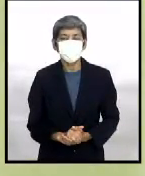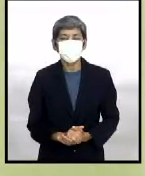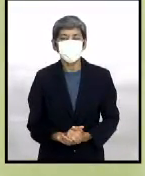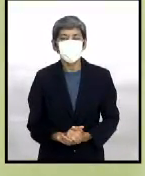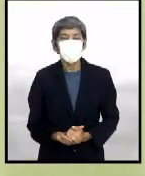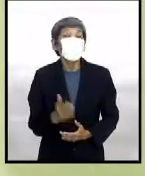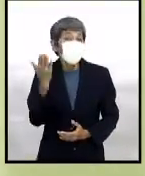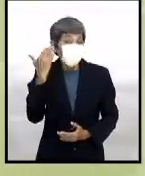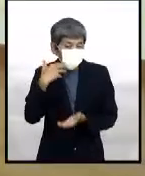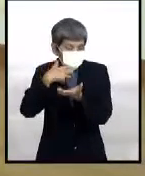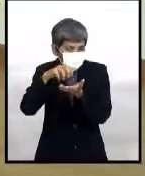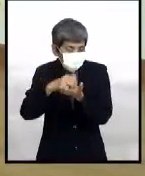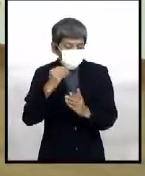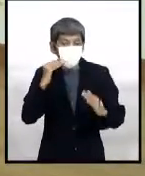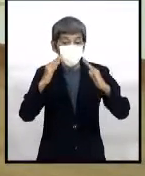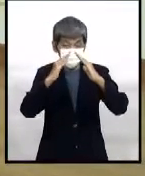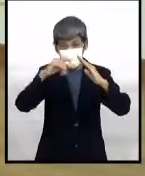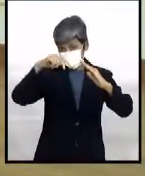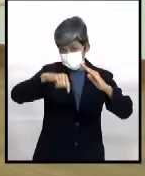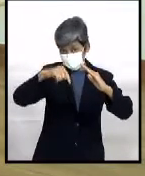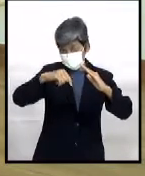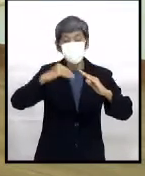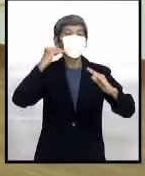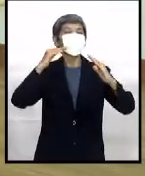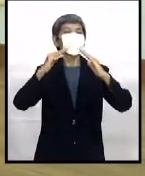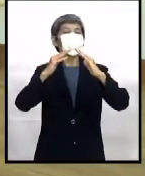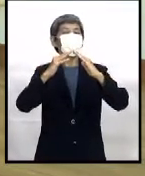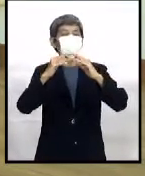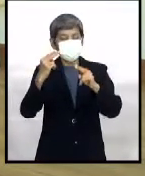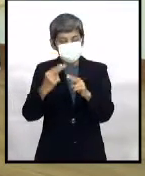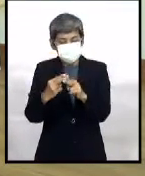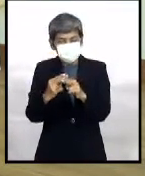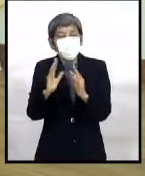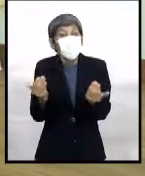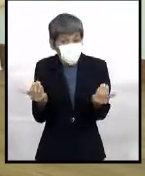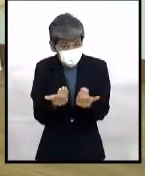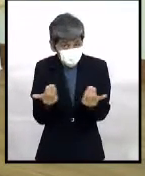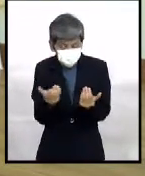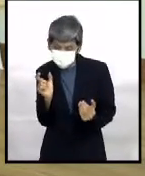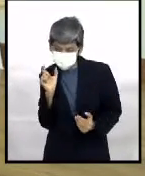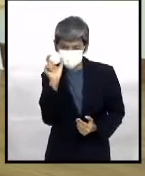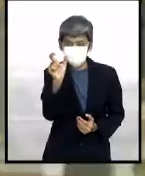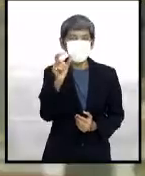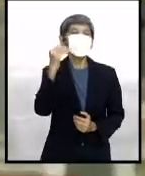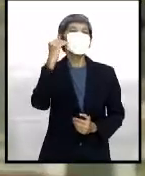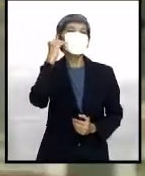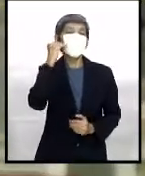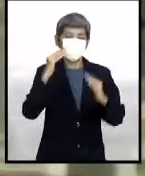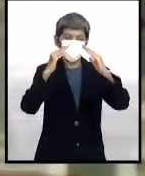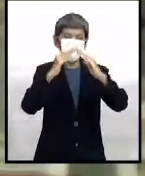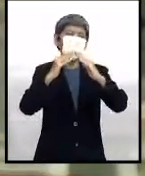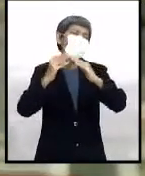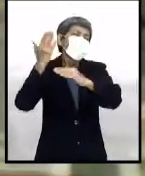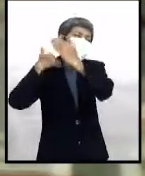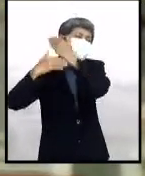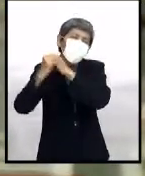ครูนัทคะช่วงที่แล้วบอกว่าบ้านศิรวีคือบ้านมาจากชื่อมาจากลูกสาว ใช่คร ับ บ้านนี้เกิด